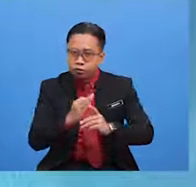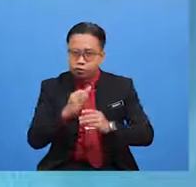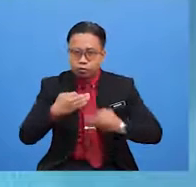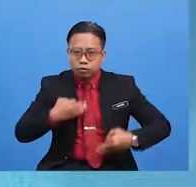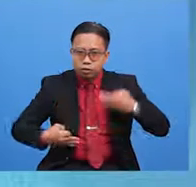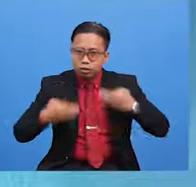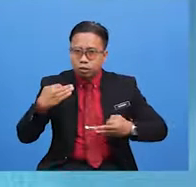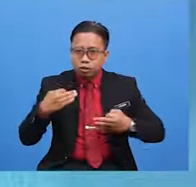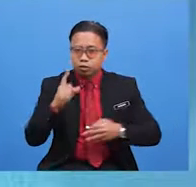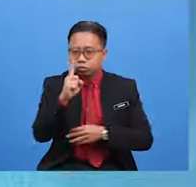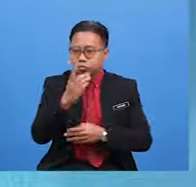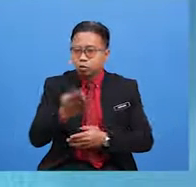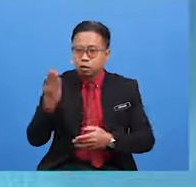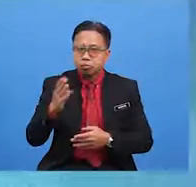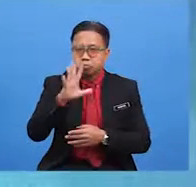pelbagai ciri.